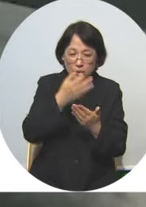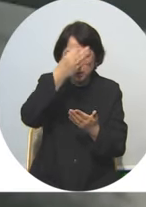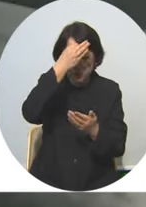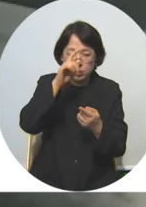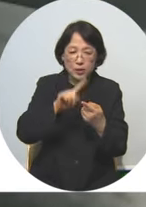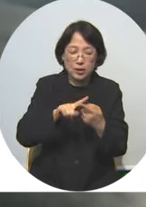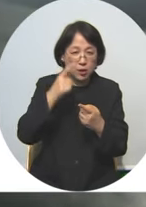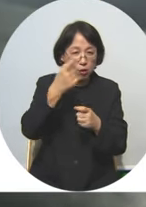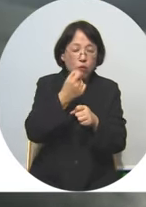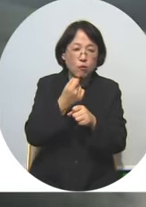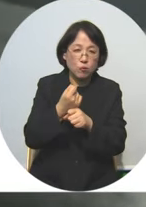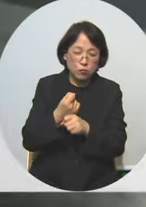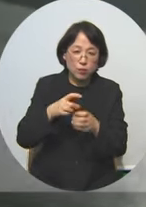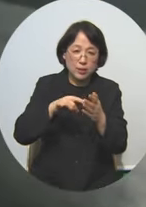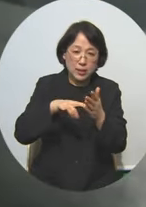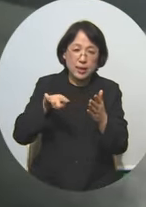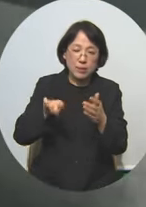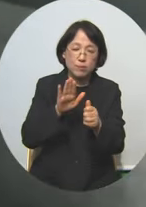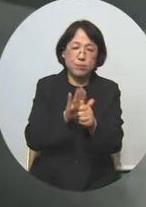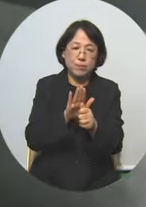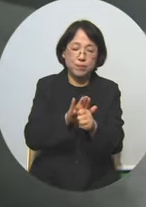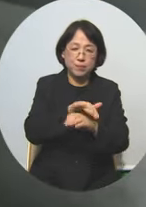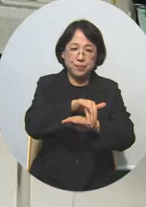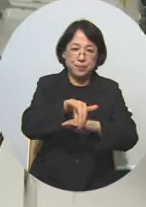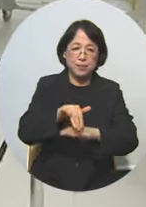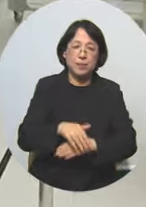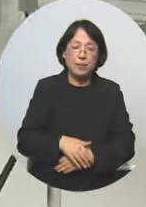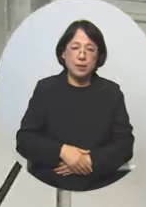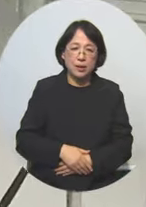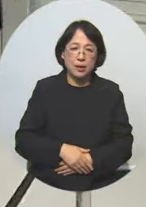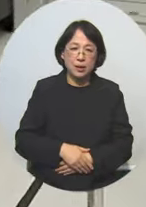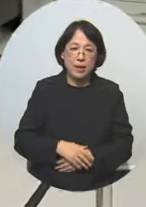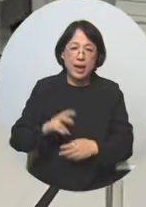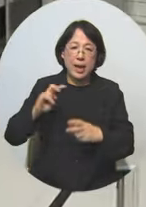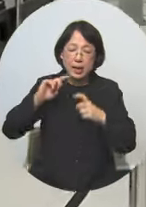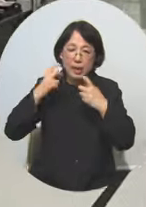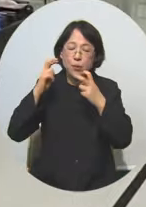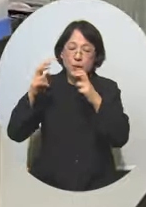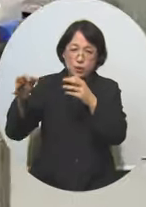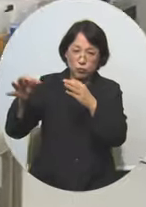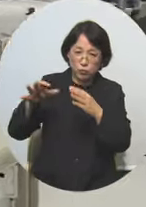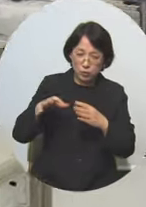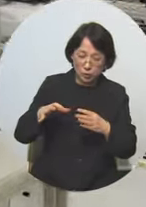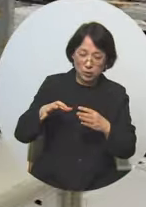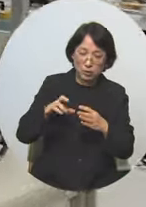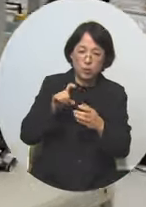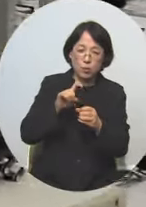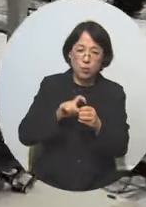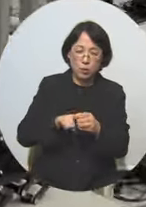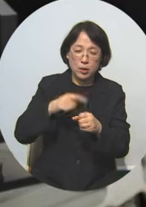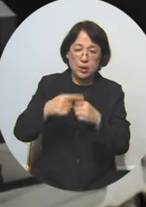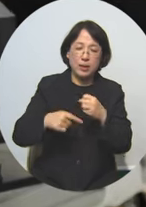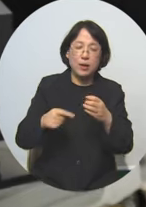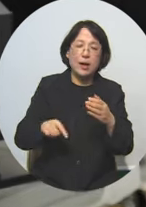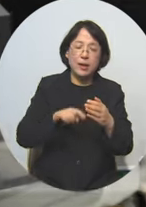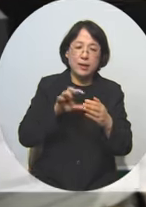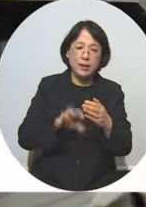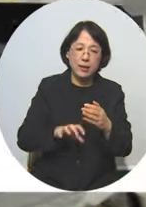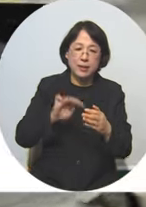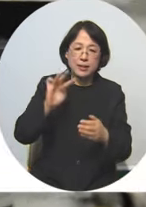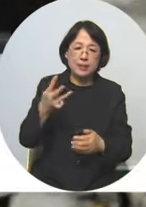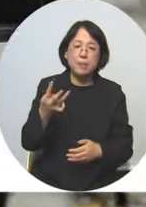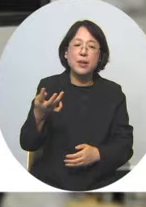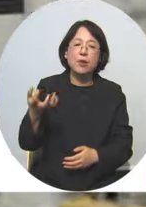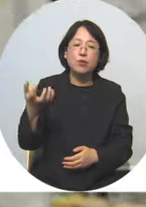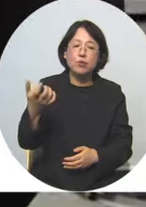연구 개발과 세제 지원도 강화합니다. 민간 투자도 이끌어내기 위해 연내 방산 분야 최초로 360억